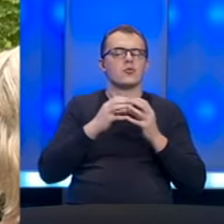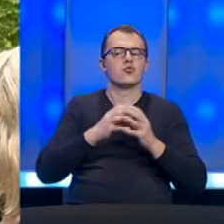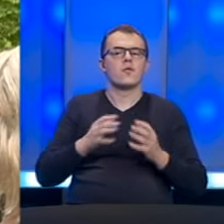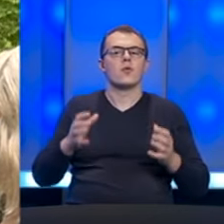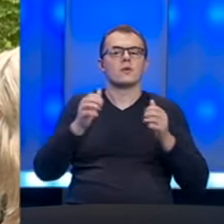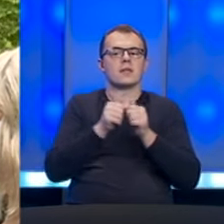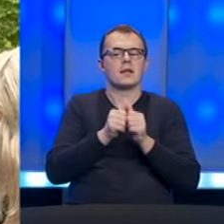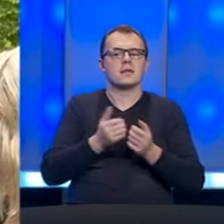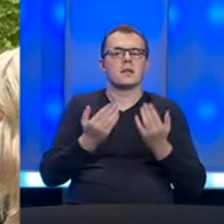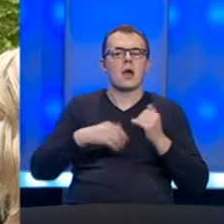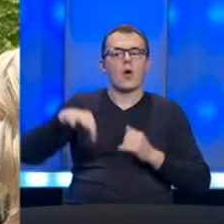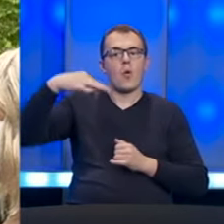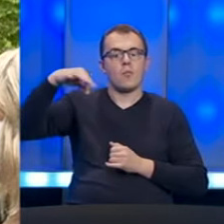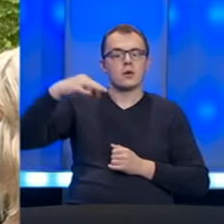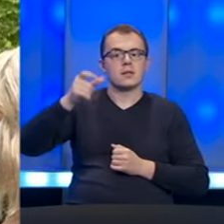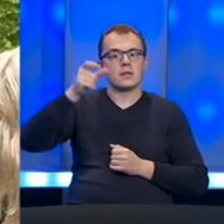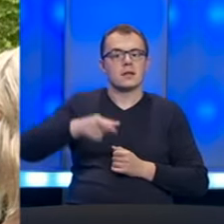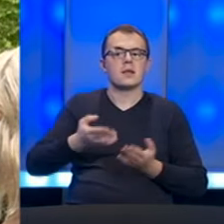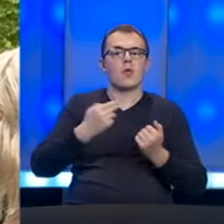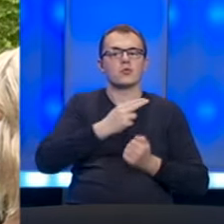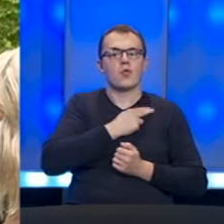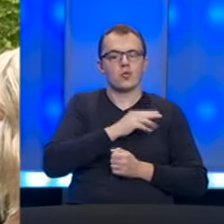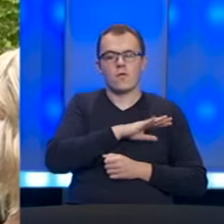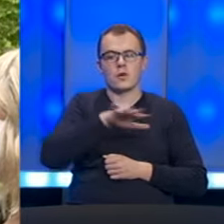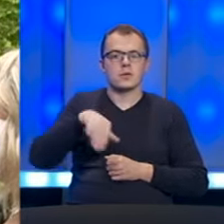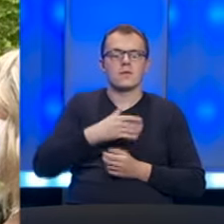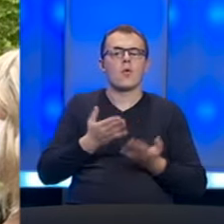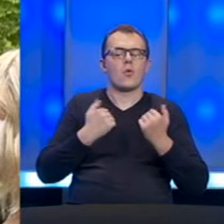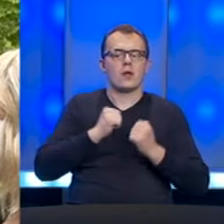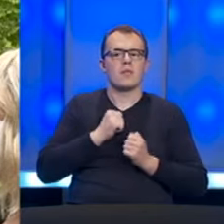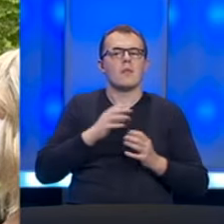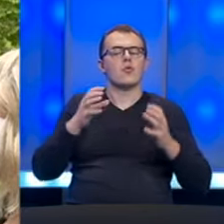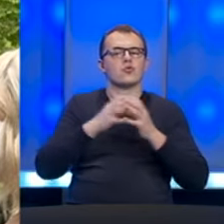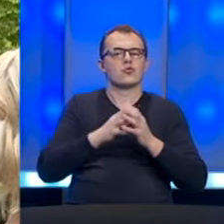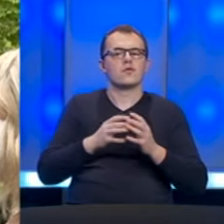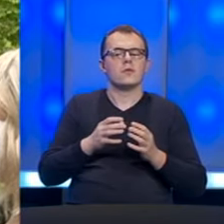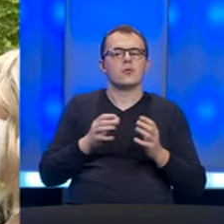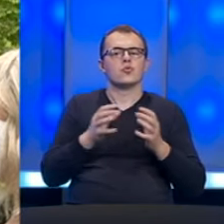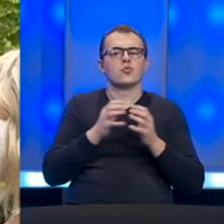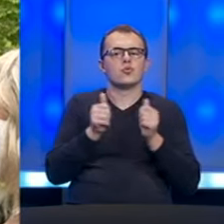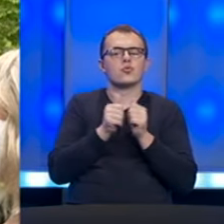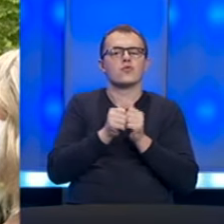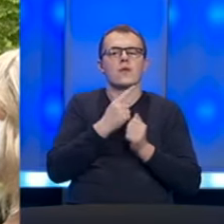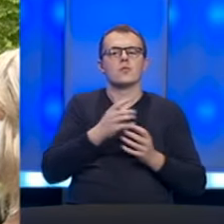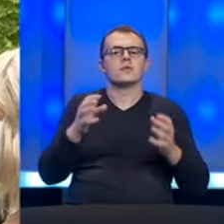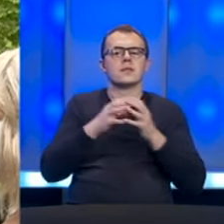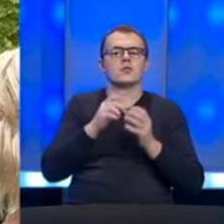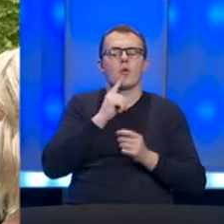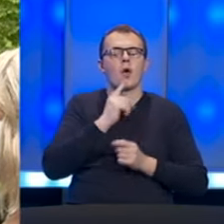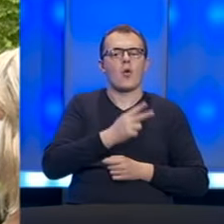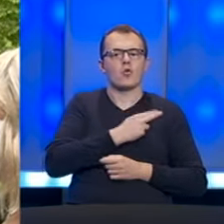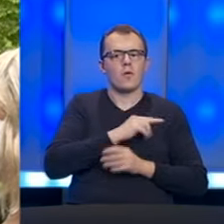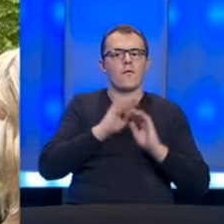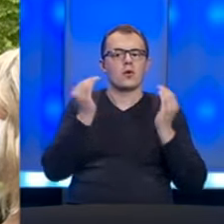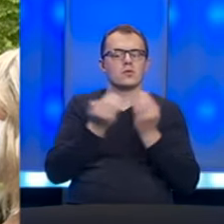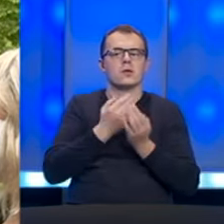kao pojedinci ako smo odgovorni. Svi, onda imamo društvenu zajednicu koja je odgovorna u cjelini i nadam se da